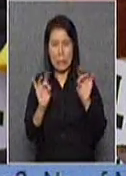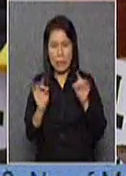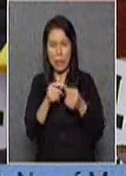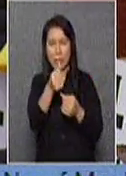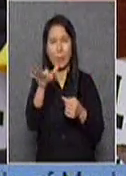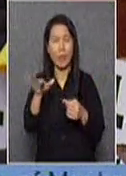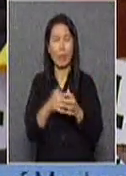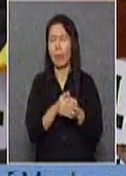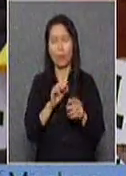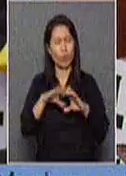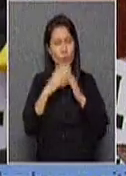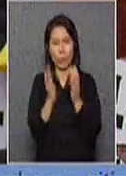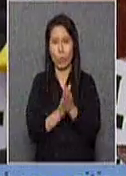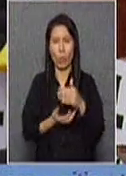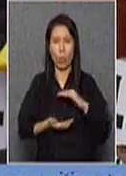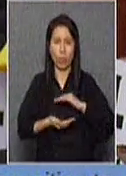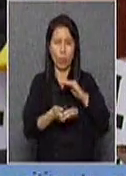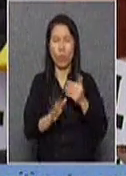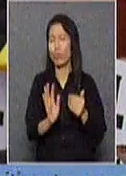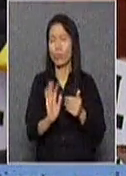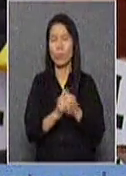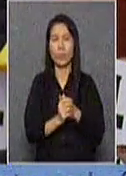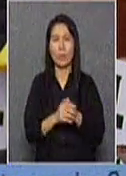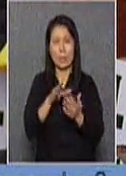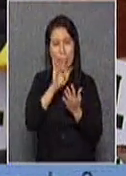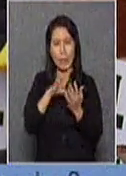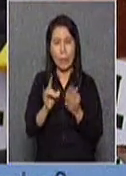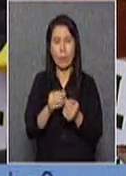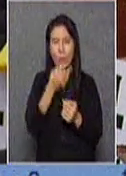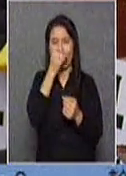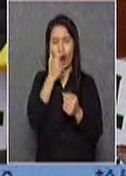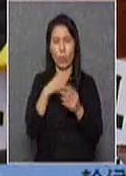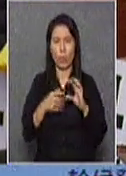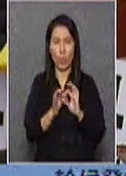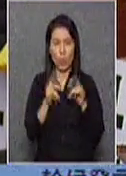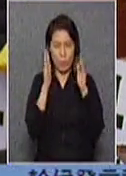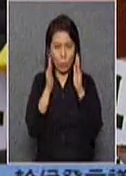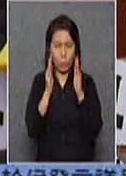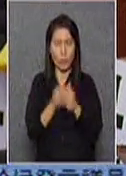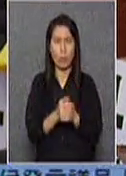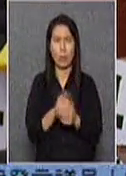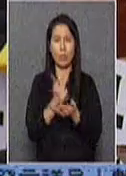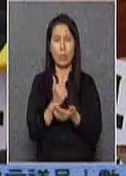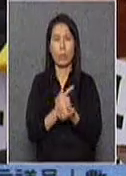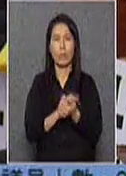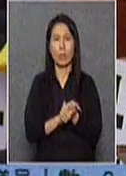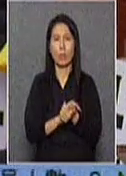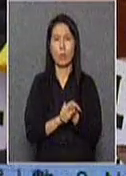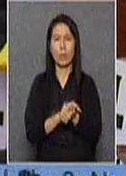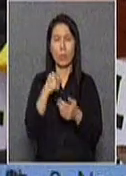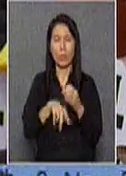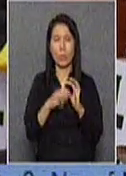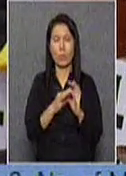不過我唔會全部攞出嚟講，我只係揀幾個香港人最為關注嘅。 其中一個呢就是這個